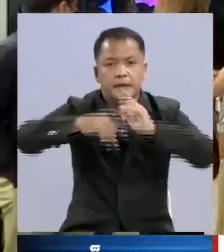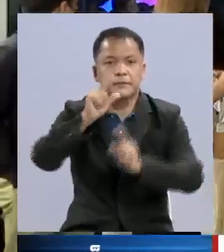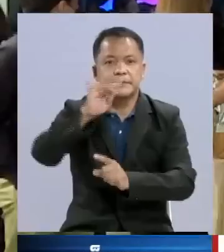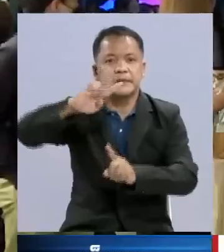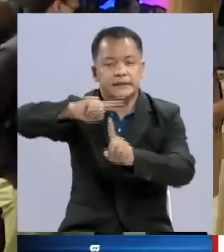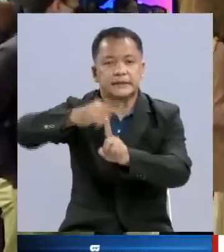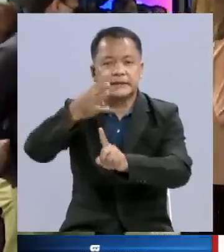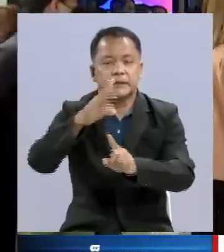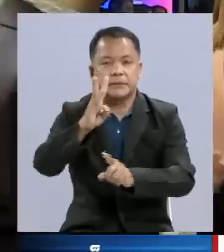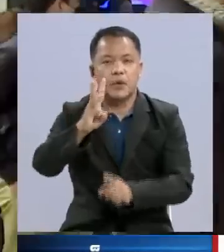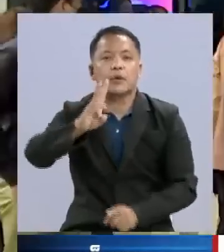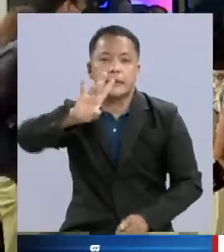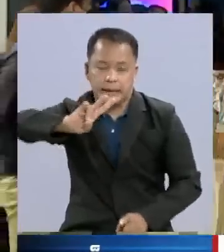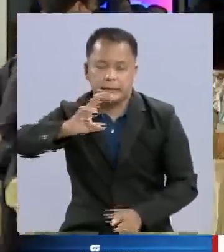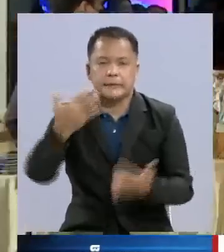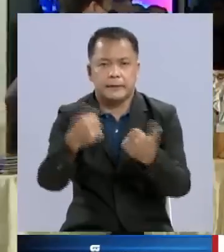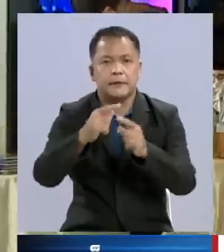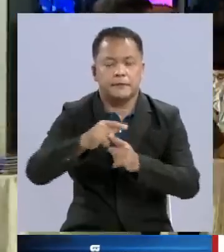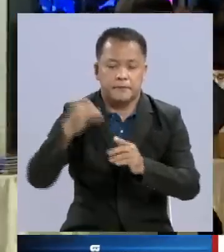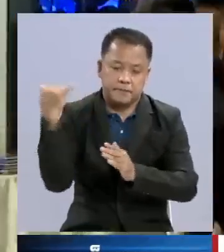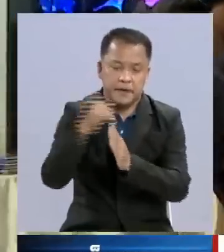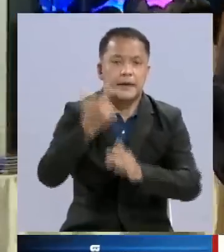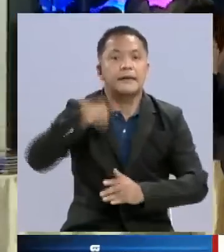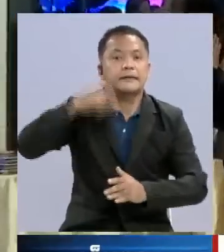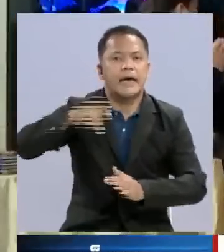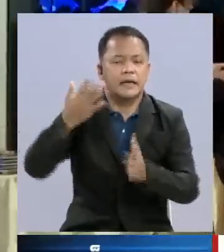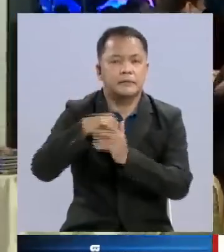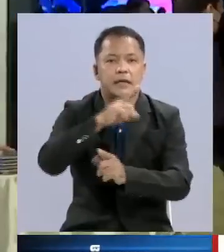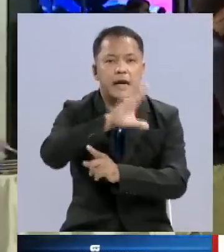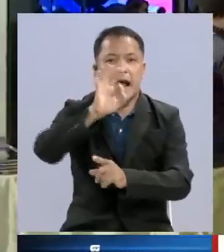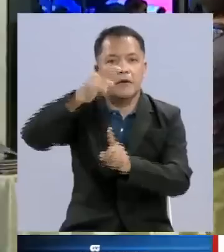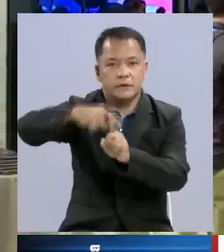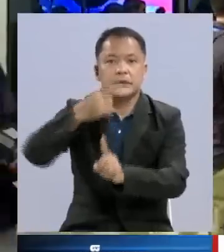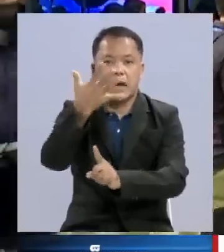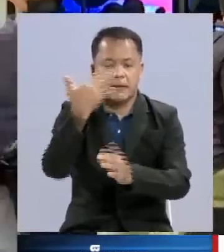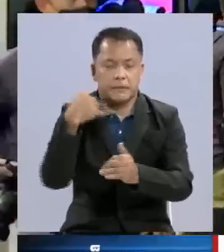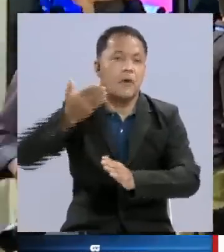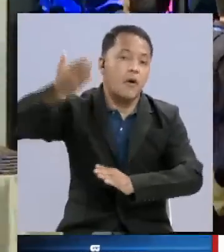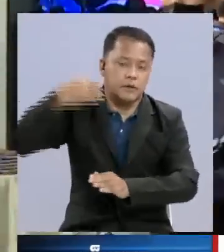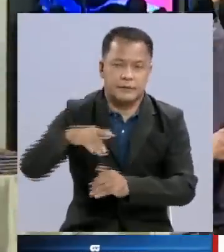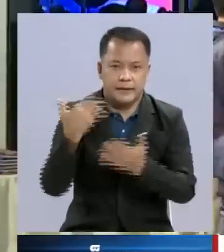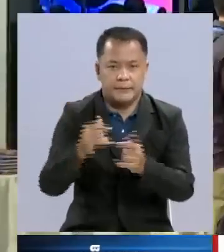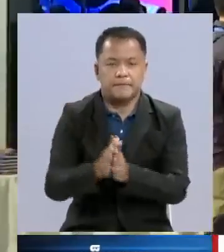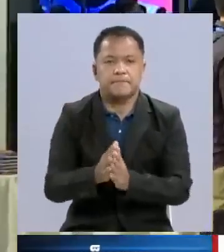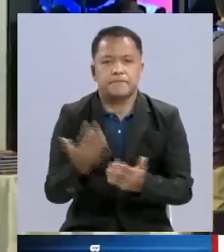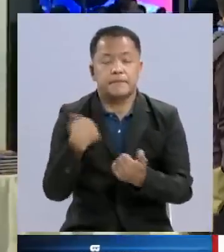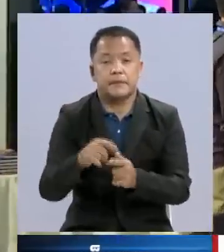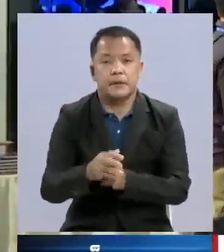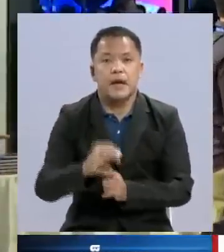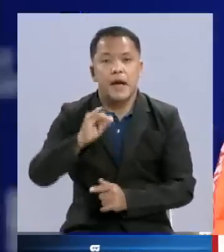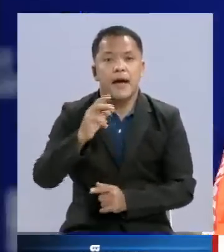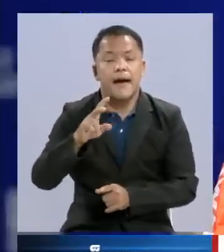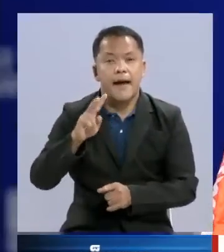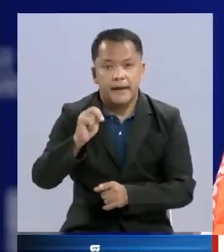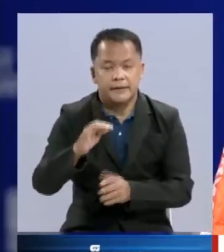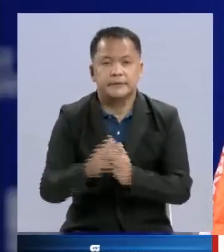24เมษายนปี67หลังเดินทางมาขึ้นศาลแล้วเมื่อ9พฤษภาคมที่ผ่านมาขณะที่ของคุณไอ